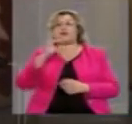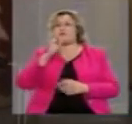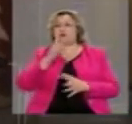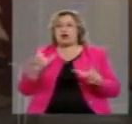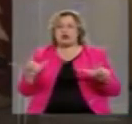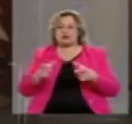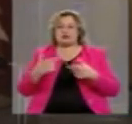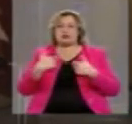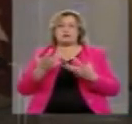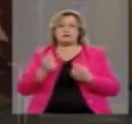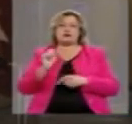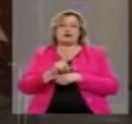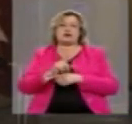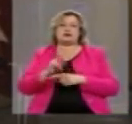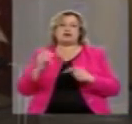оқыдым